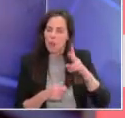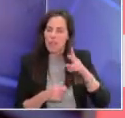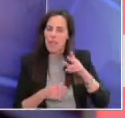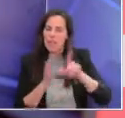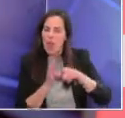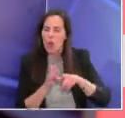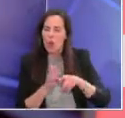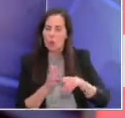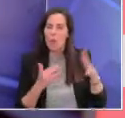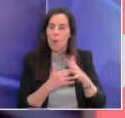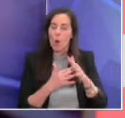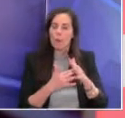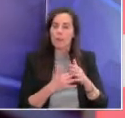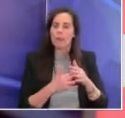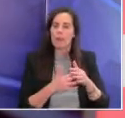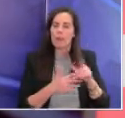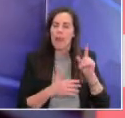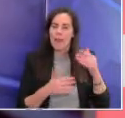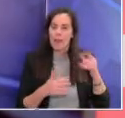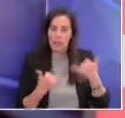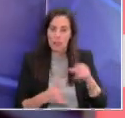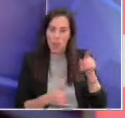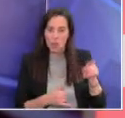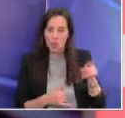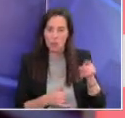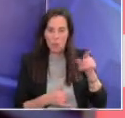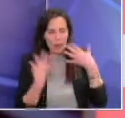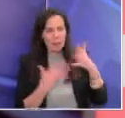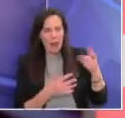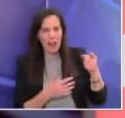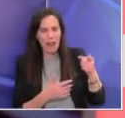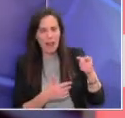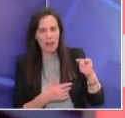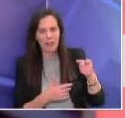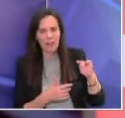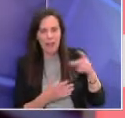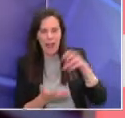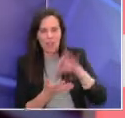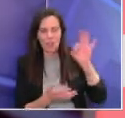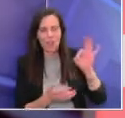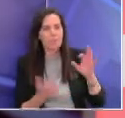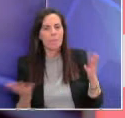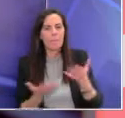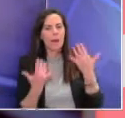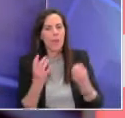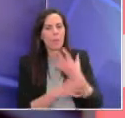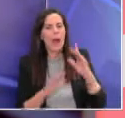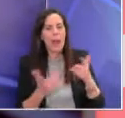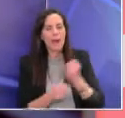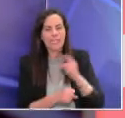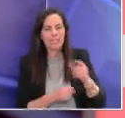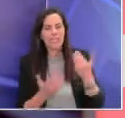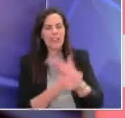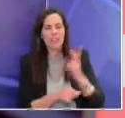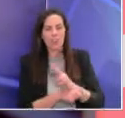יש כאלו שבודקים פקט צ'קרים. אז יורם, בוא תספר לנו קצת על האתר. מתי הוא קם, למה עשית את